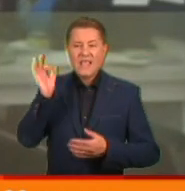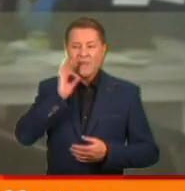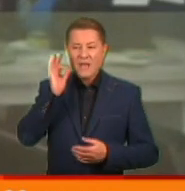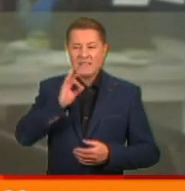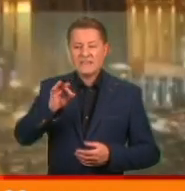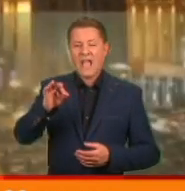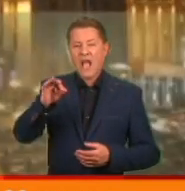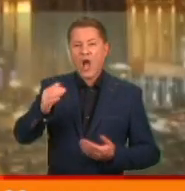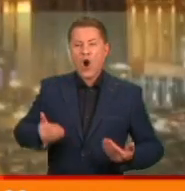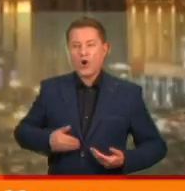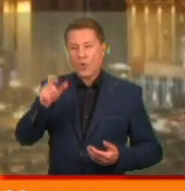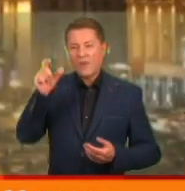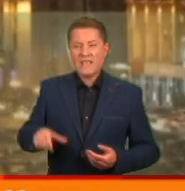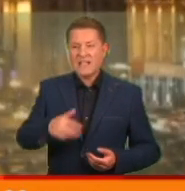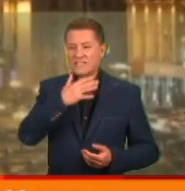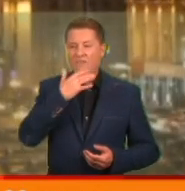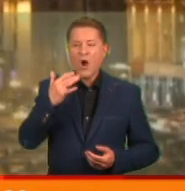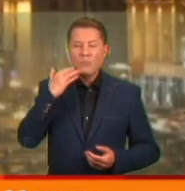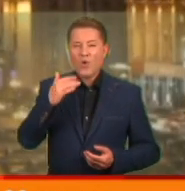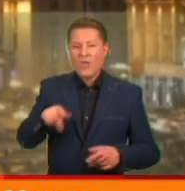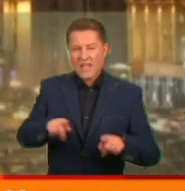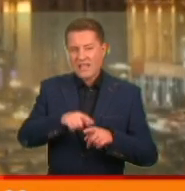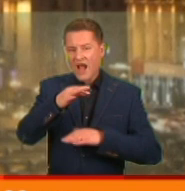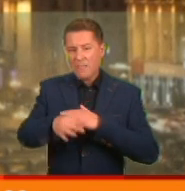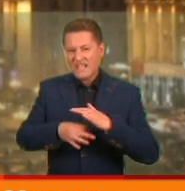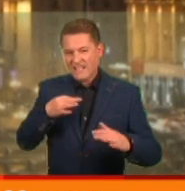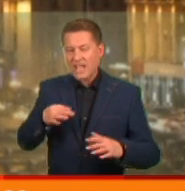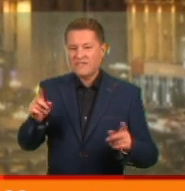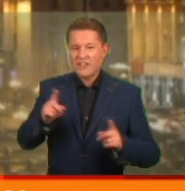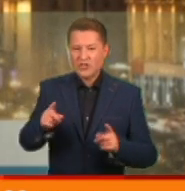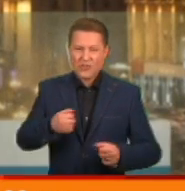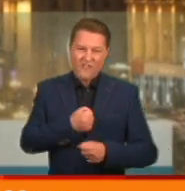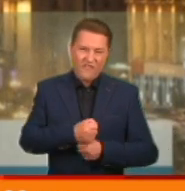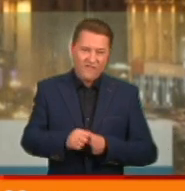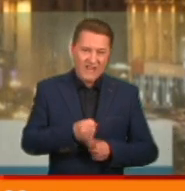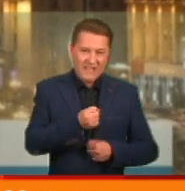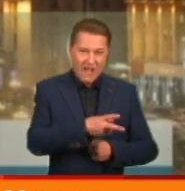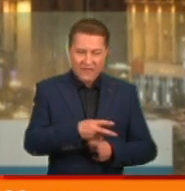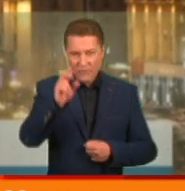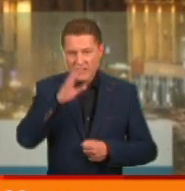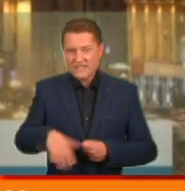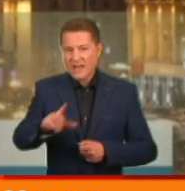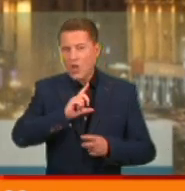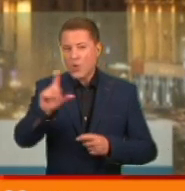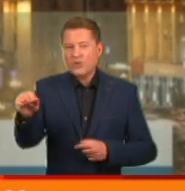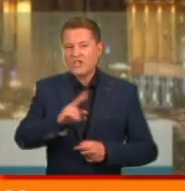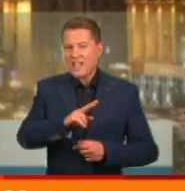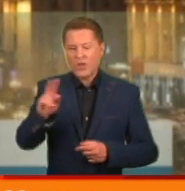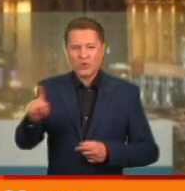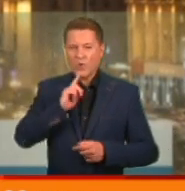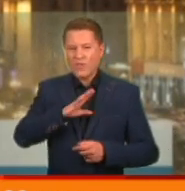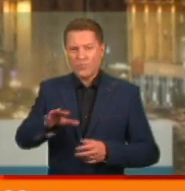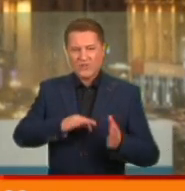друзі натякали. Многі так і підказували, що вони видавлюють із країни, ну їжджай, і ніхто тебе не буде вспоминати